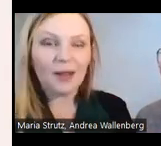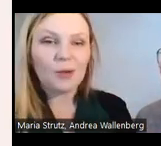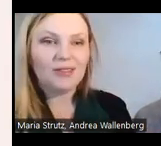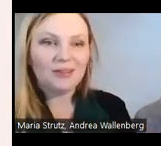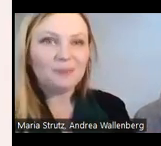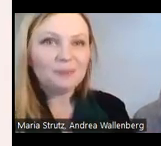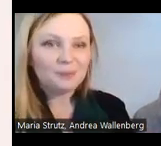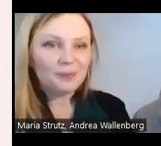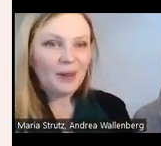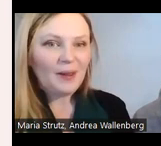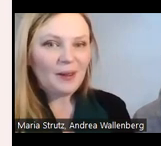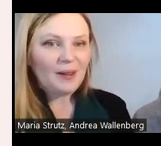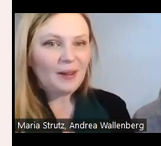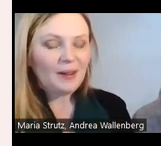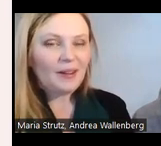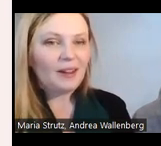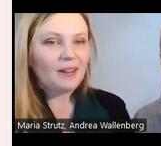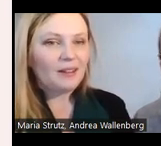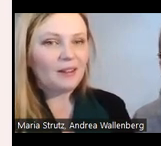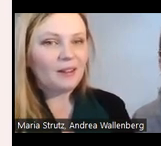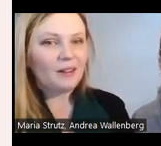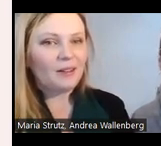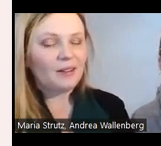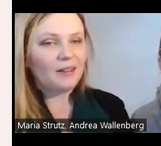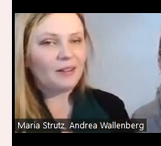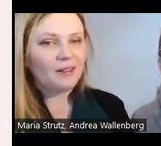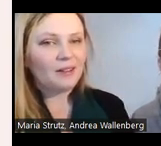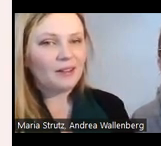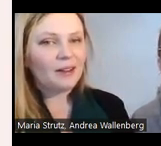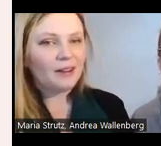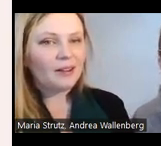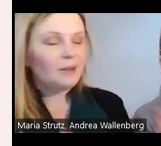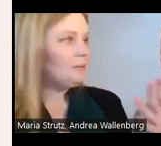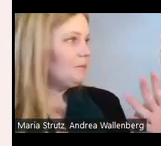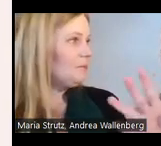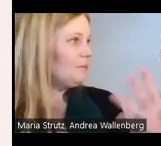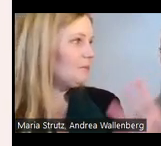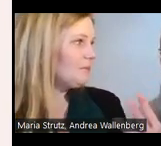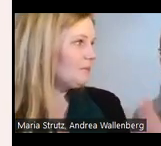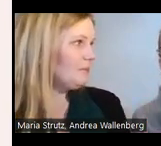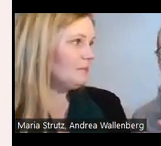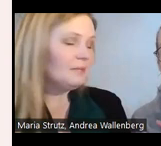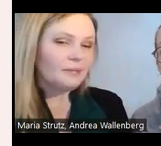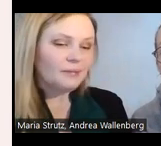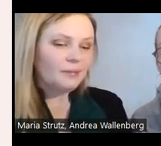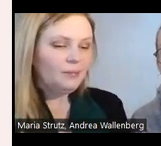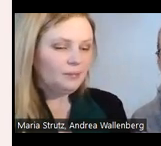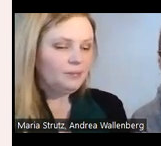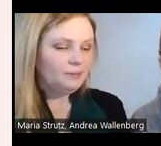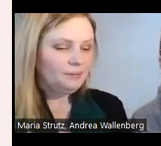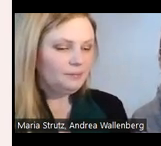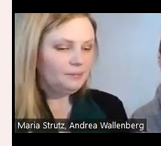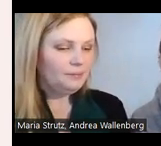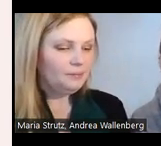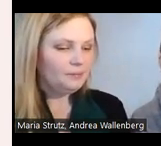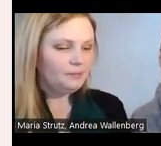kunna teckna också. Mm, precis. Och pratkartor. Att man kanske... Man skriver ut då, en del som jobbar på förskola